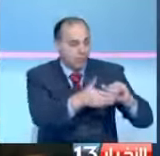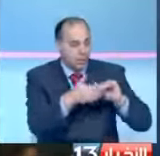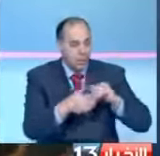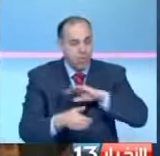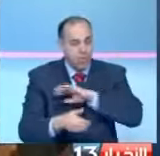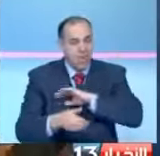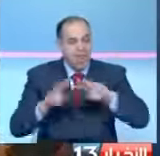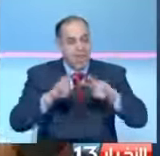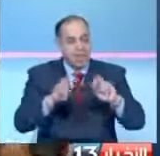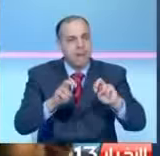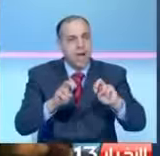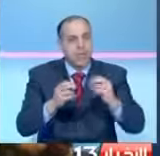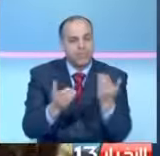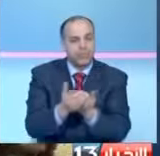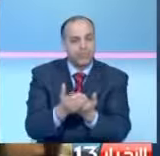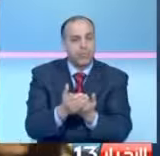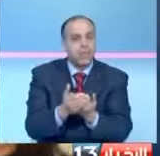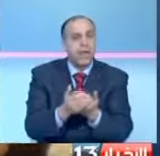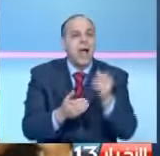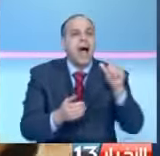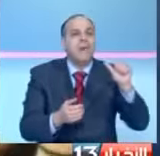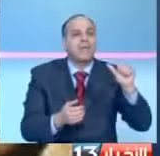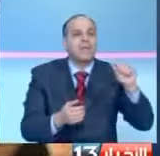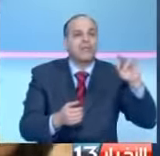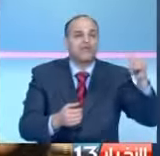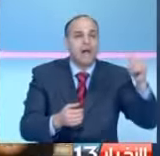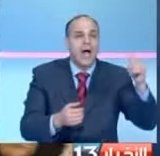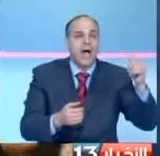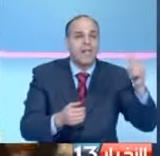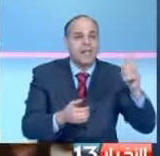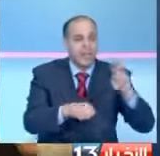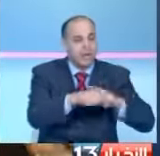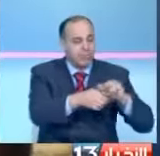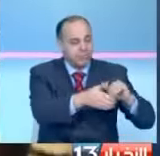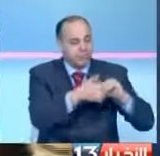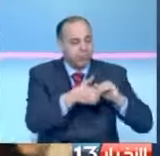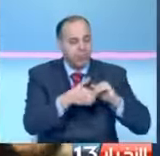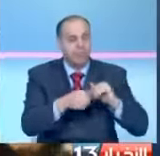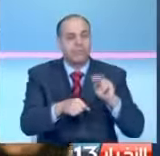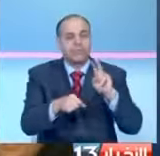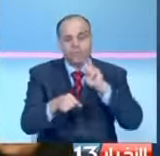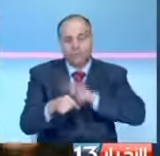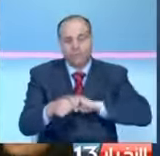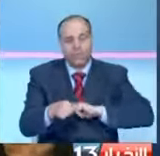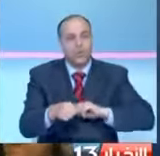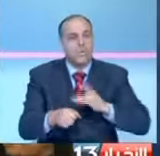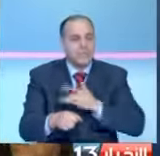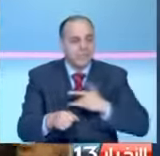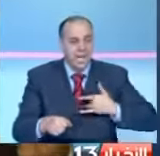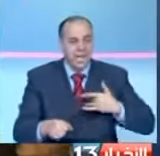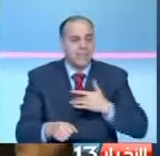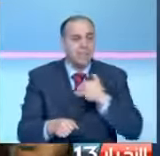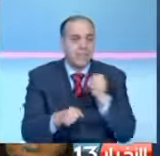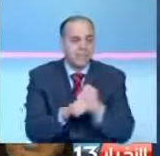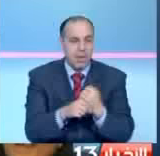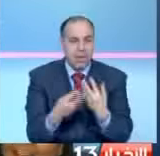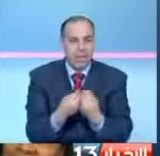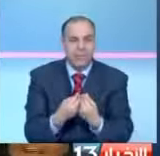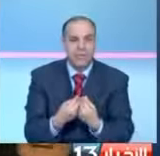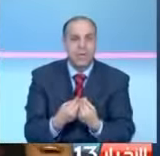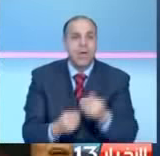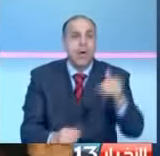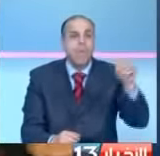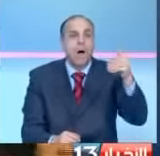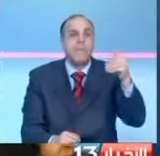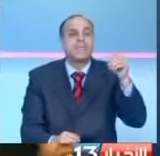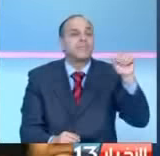مكلف بالدراسات والتوثيق، عبد الكريم جراد الأمين العام المساعد مسؤول عن التغطية الاجتماعية والصحة والسلامة المهنية،